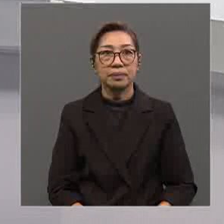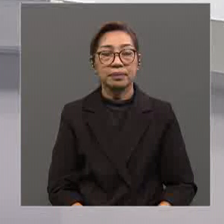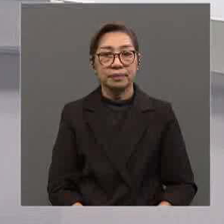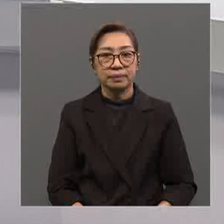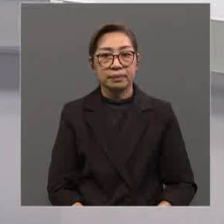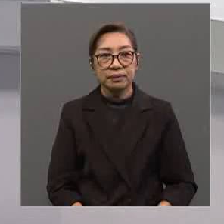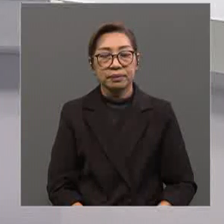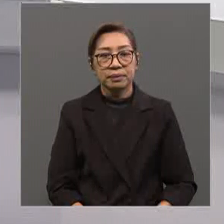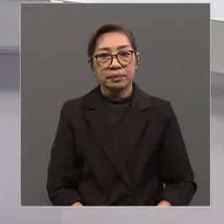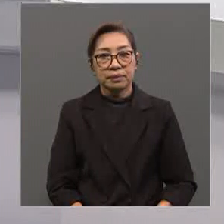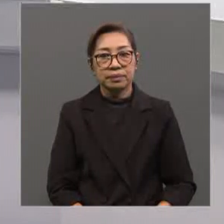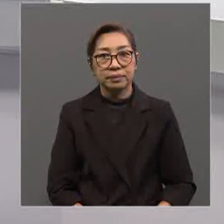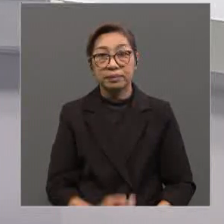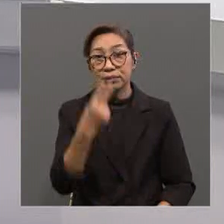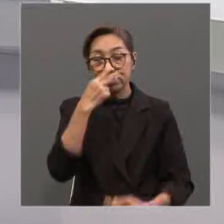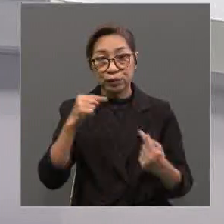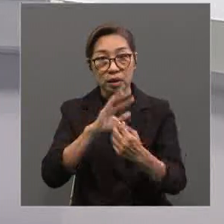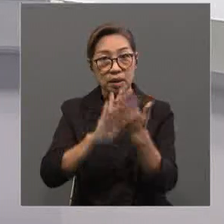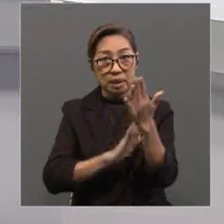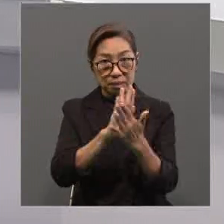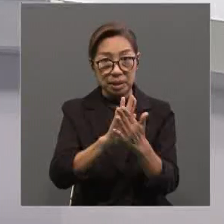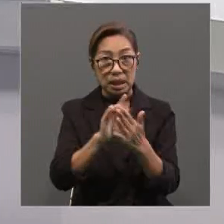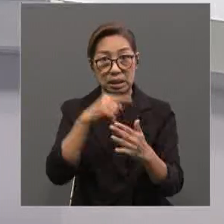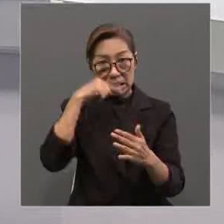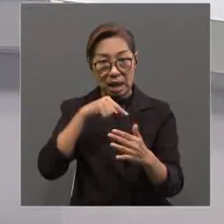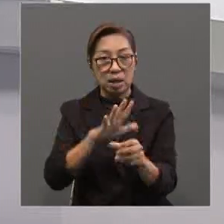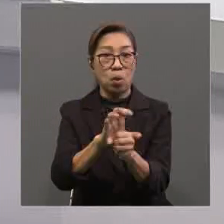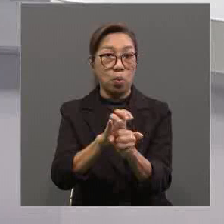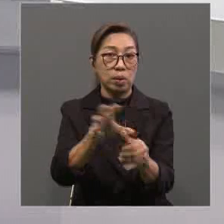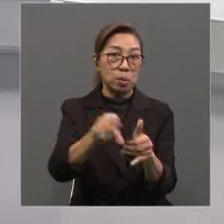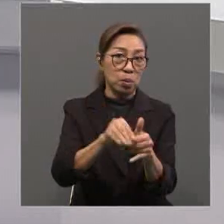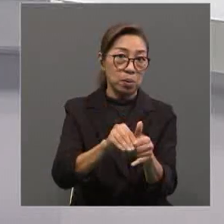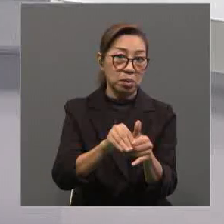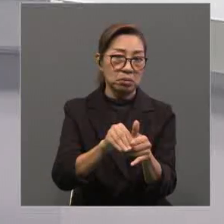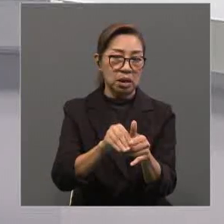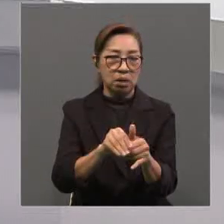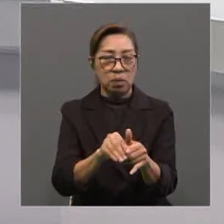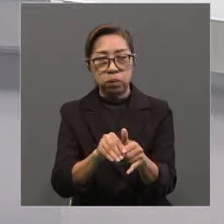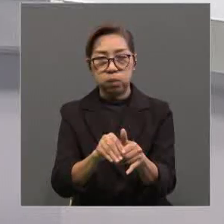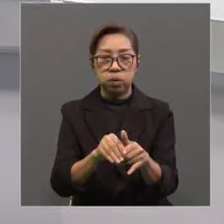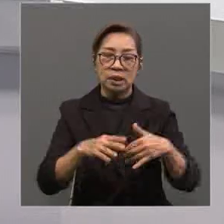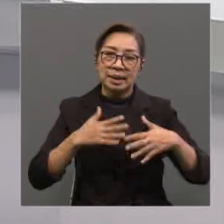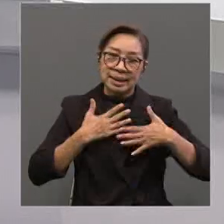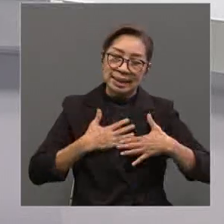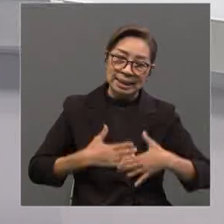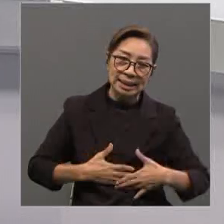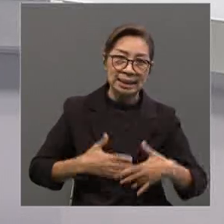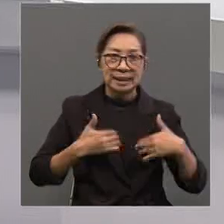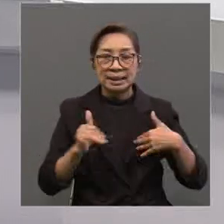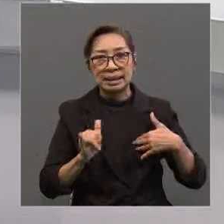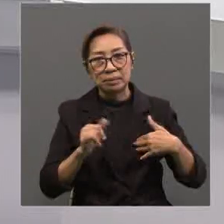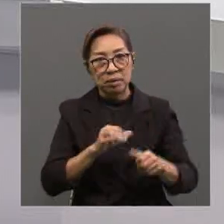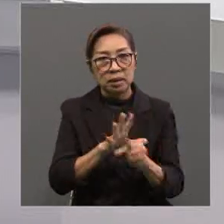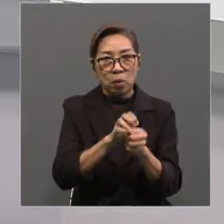อ่ะมาดูสถานการณ์โควิด -19 ในบ้านเรากันบ้างต้องบอกว่านิ่งนอนใจไม่เคยได้เลยมาไปๆขึ้นๆลงๆอยู่แ